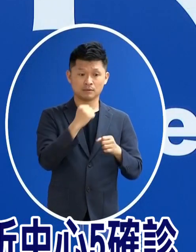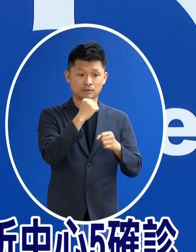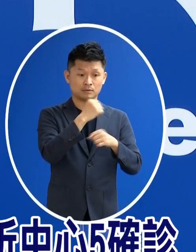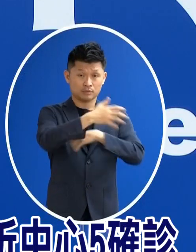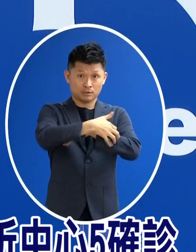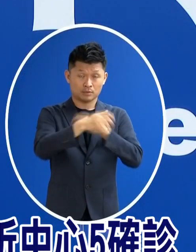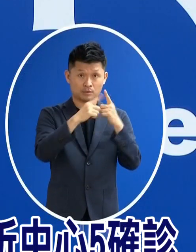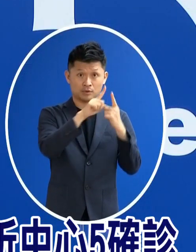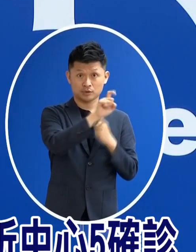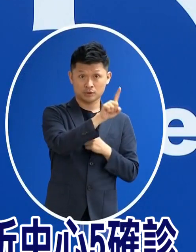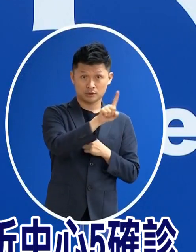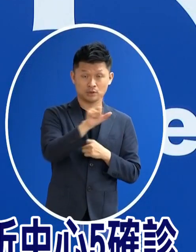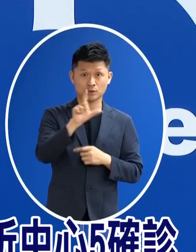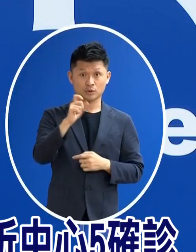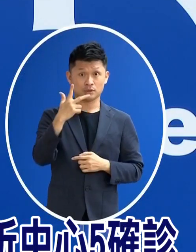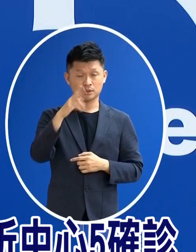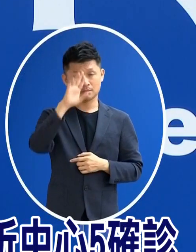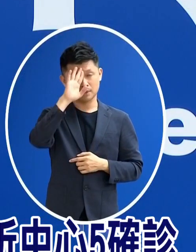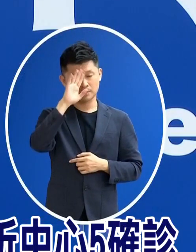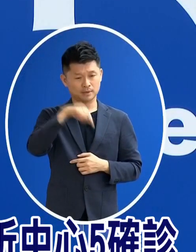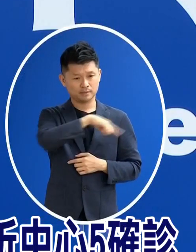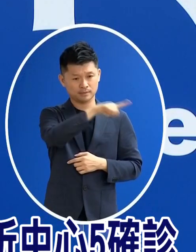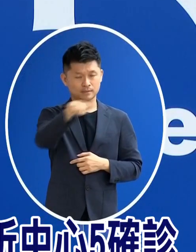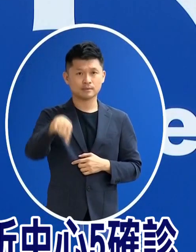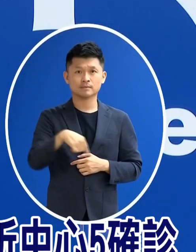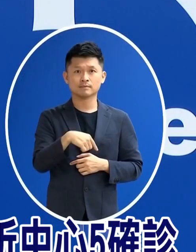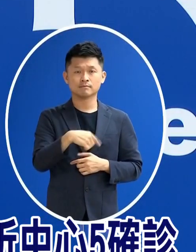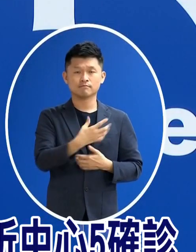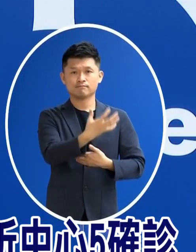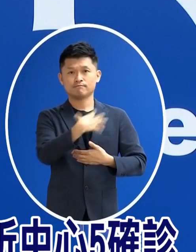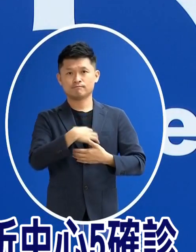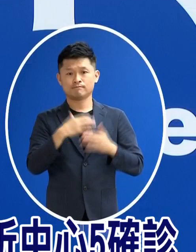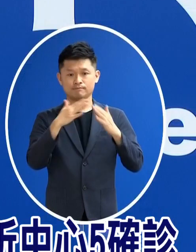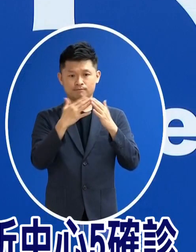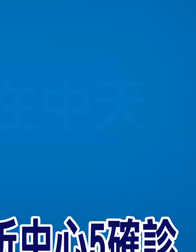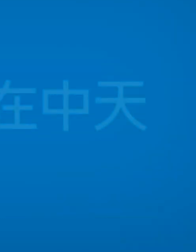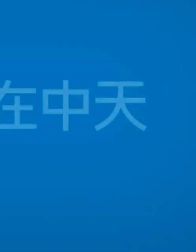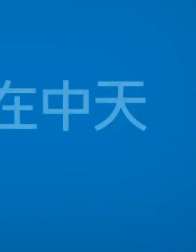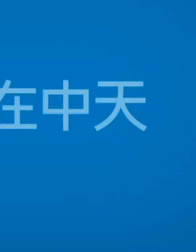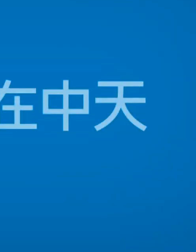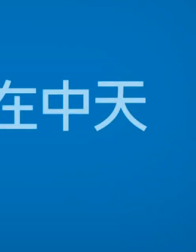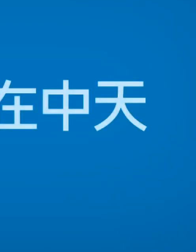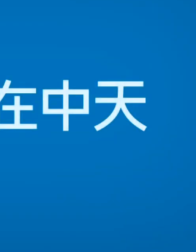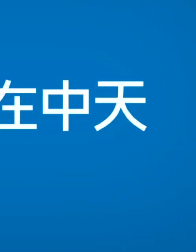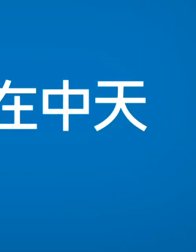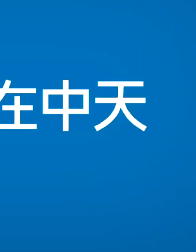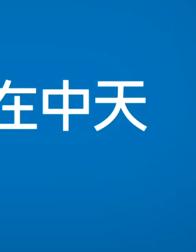员跟67名的病患全数都列为这个居家隔离的对象。